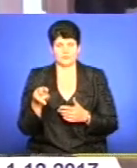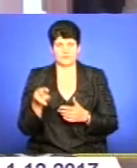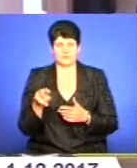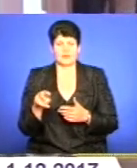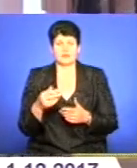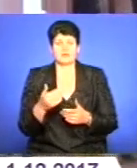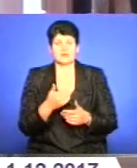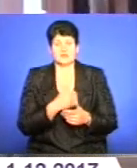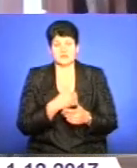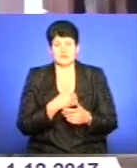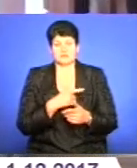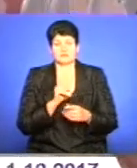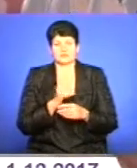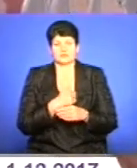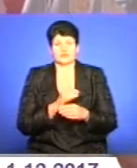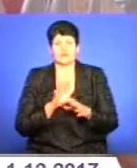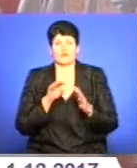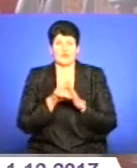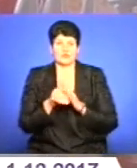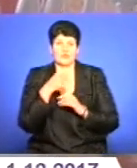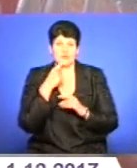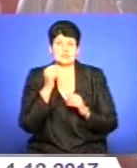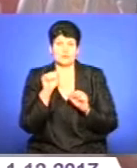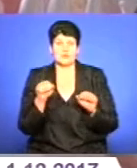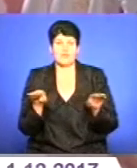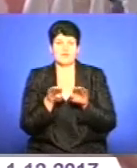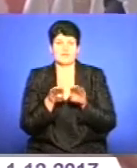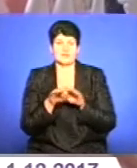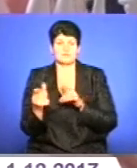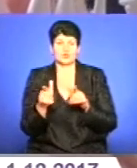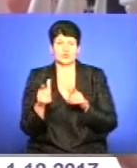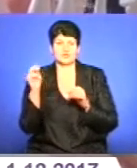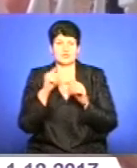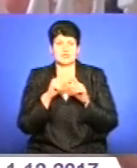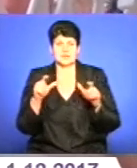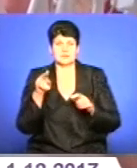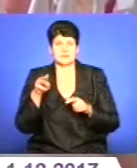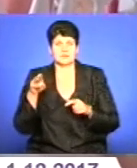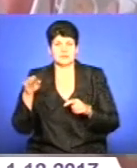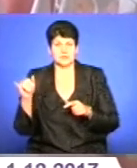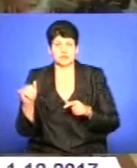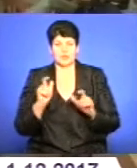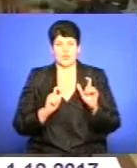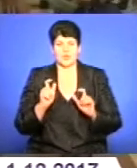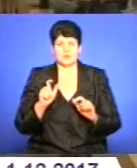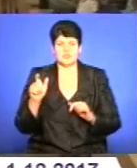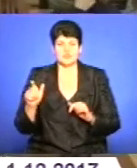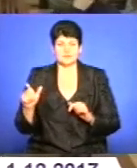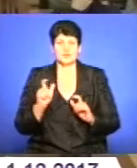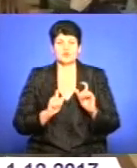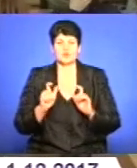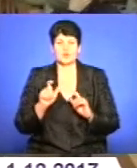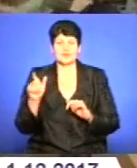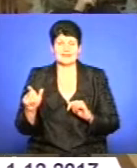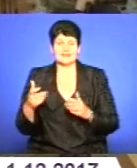Ініціатори нововведення кажуть, це дасть можливість порівняти рівень підготовки випускників шкіл, професійно-технічних закладів і коледжів. Студенти, з якими